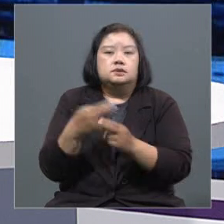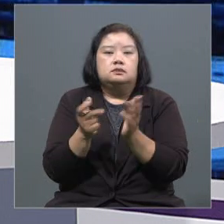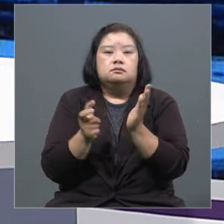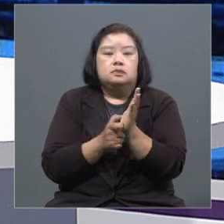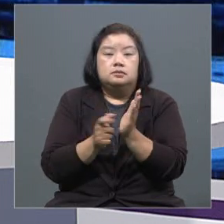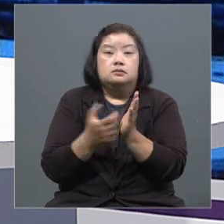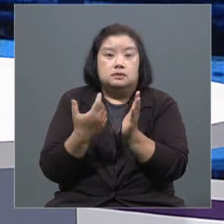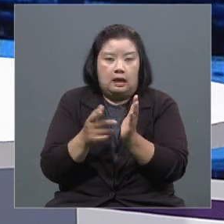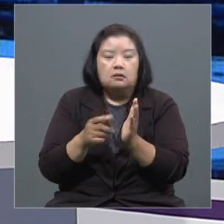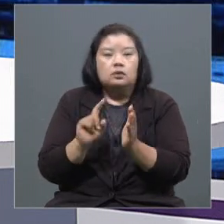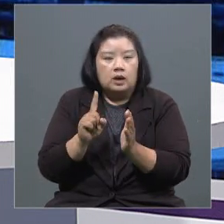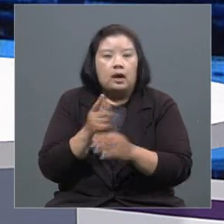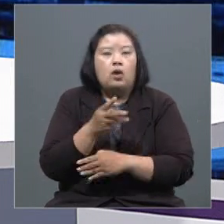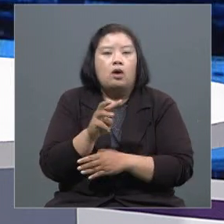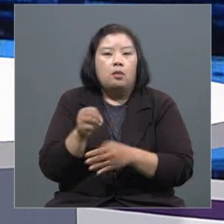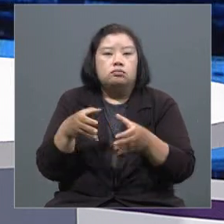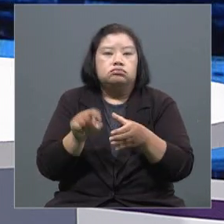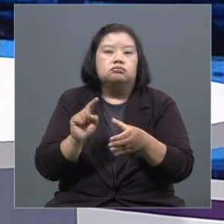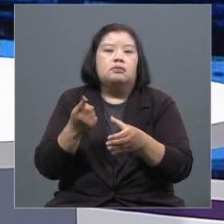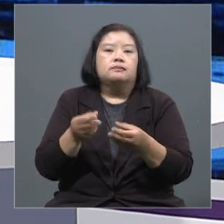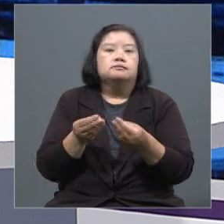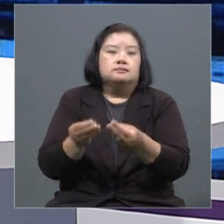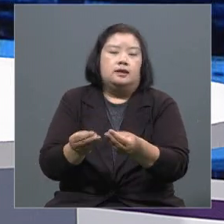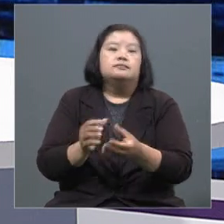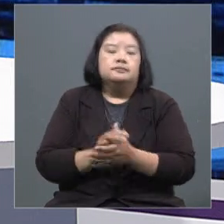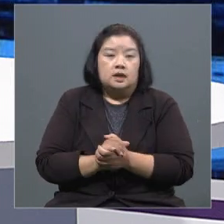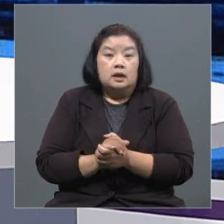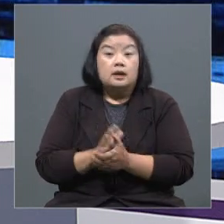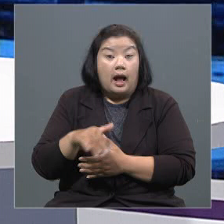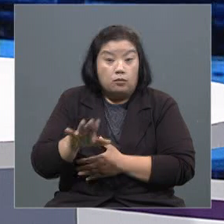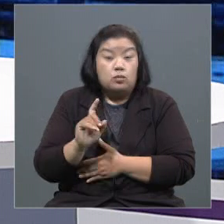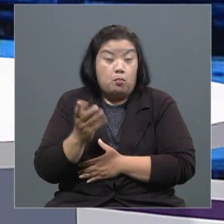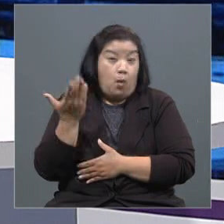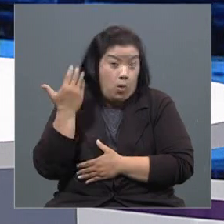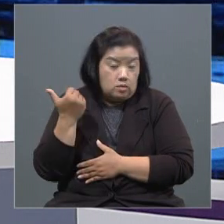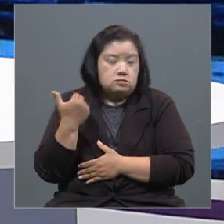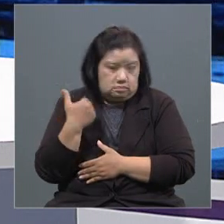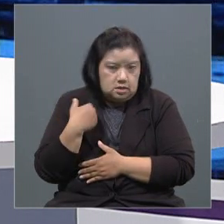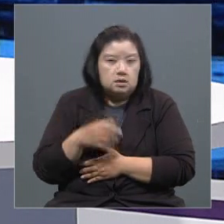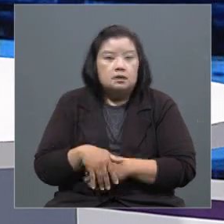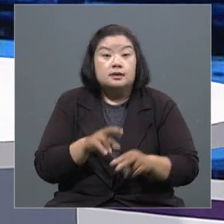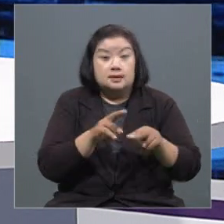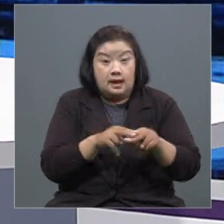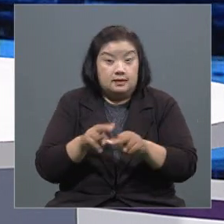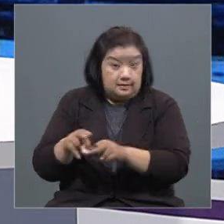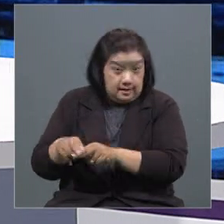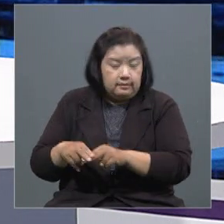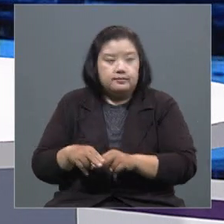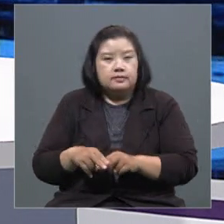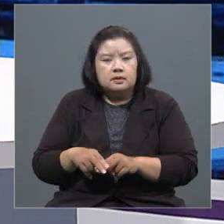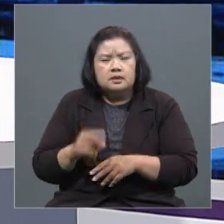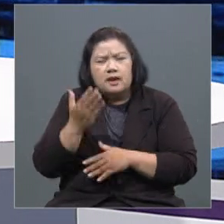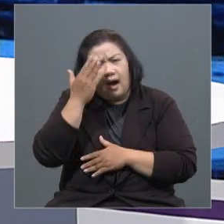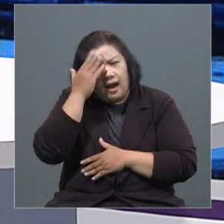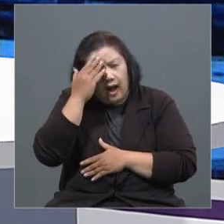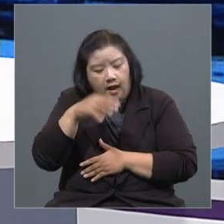ไฮไลท์อยู่ที่การถ่ายภาพหมู่ครมใหม่ครับซึ่งปกติเราก็จะเห็นเก้าอี้จะไปตั้งเรียงอยู่ที่สนามย้านะครับหน้าตึกไทย